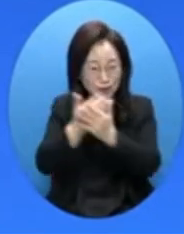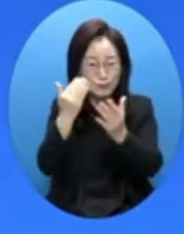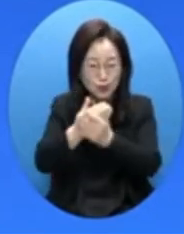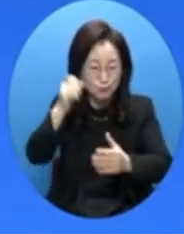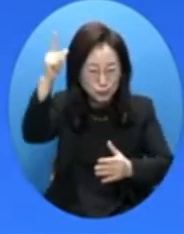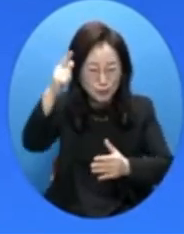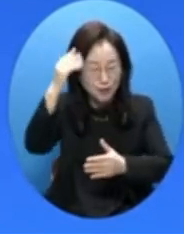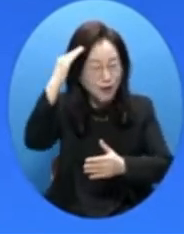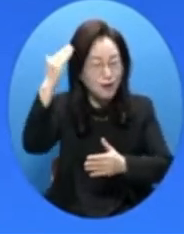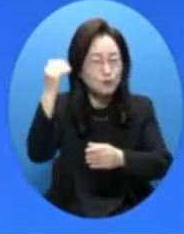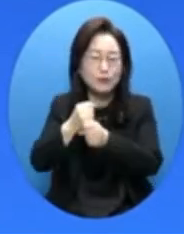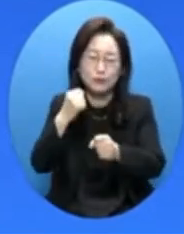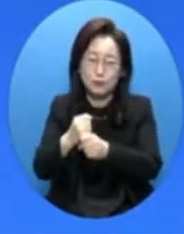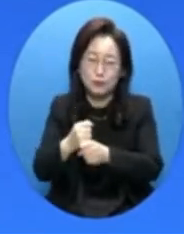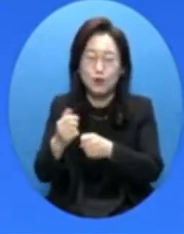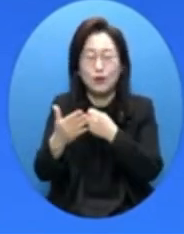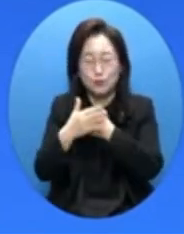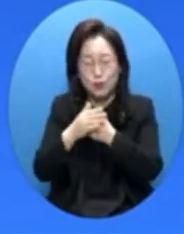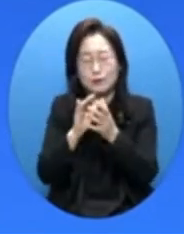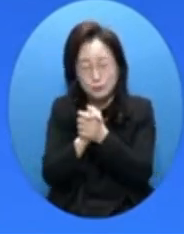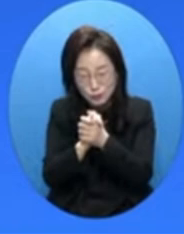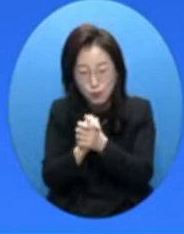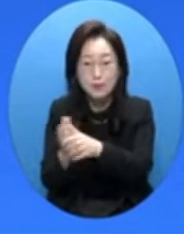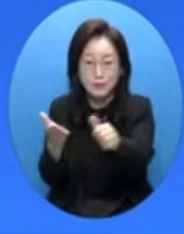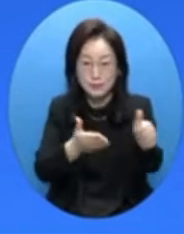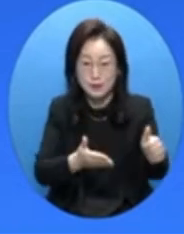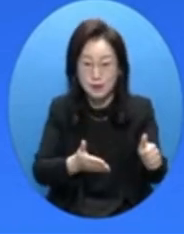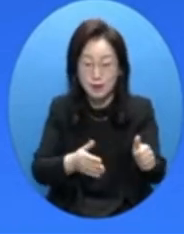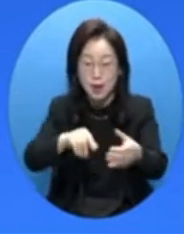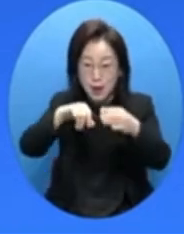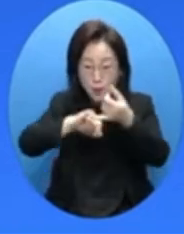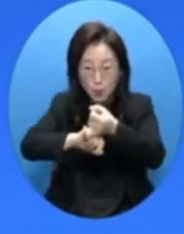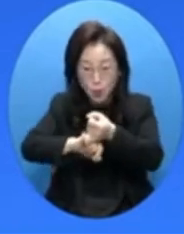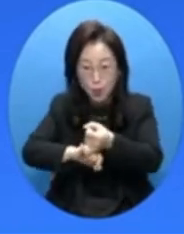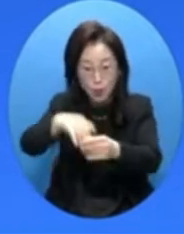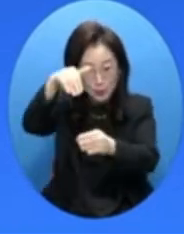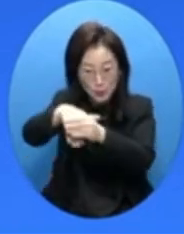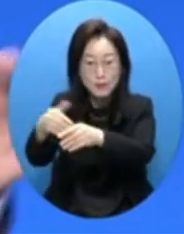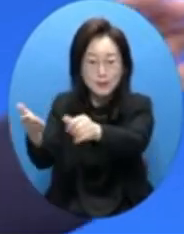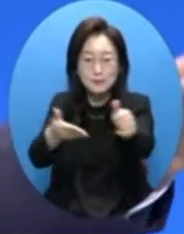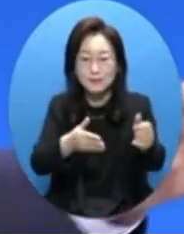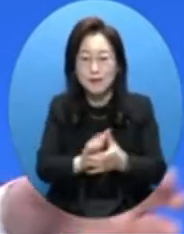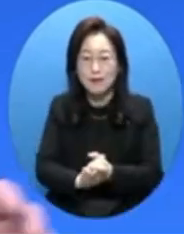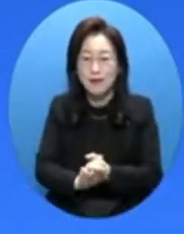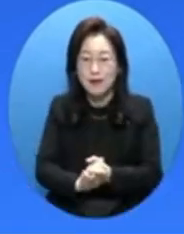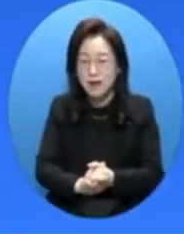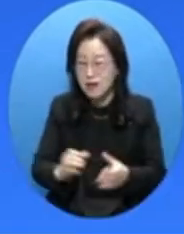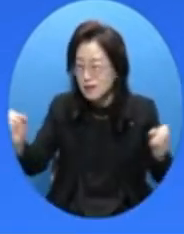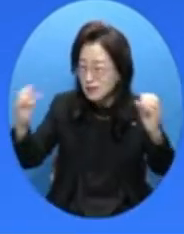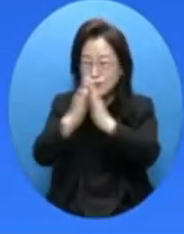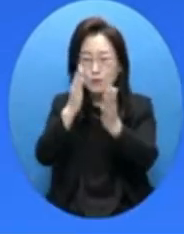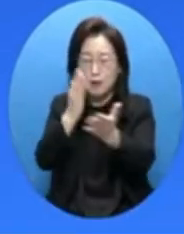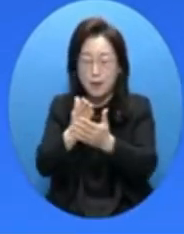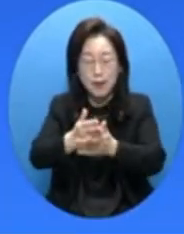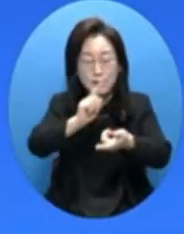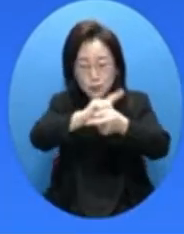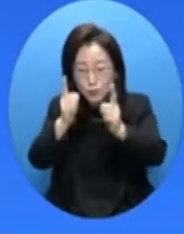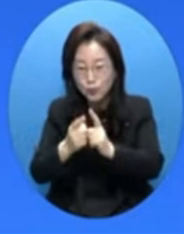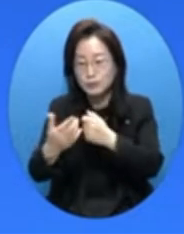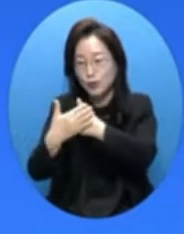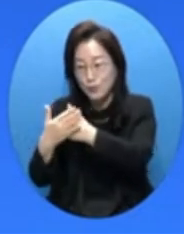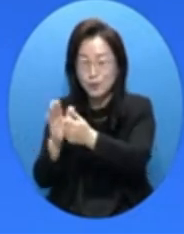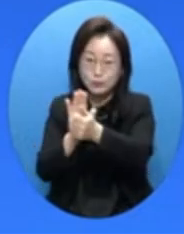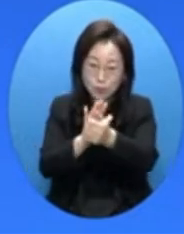주시옵소서 우리보다 기도하고 또 그런 사람이 세워지도록 우리가 노력해야 될 것입니다 절대로 싸우지 말고 서로 협력하고